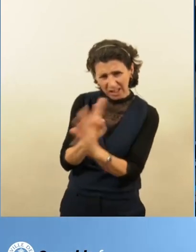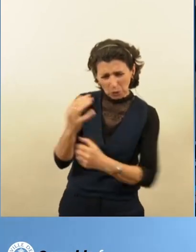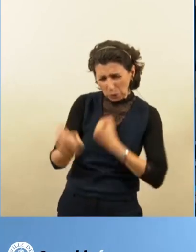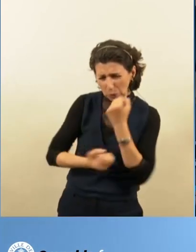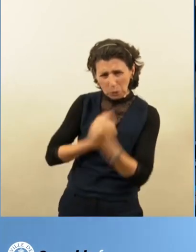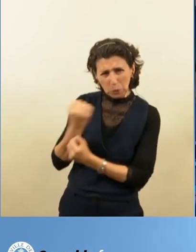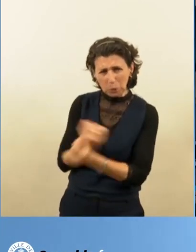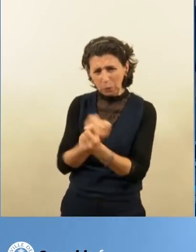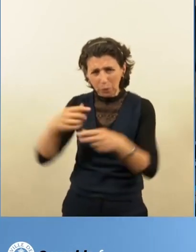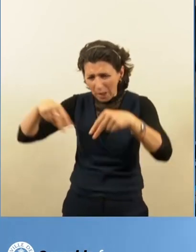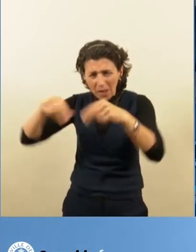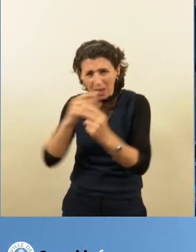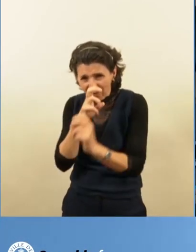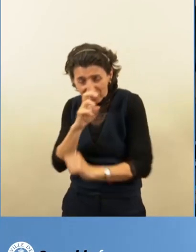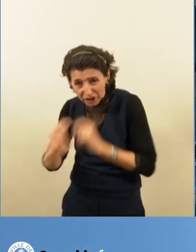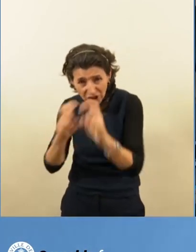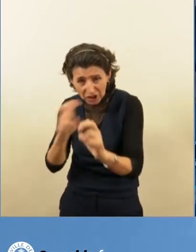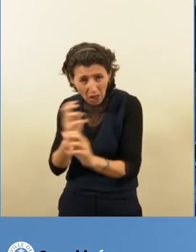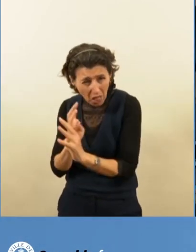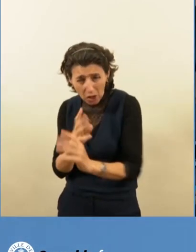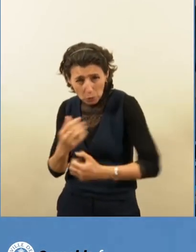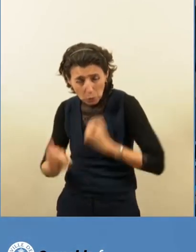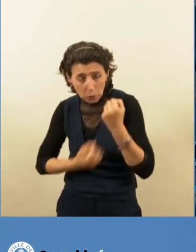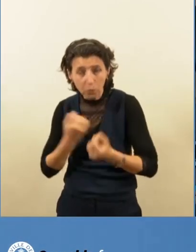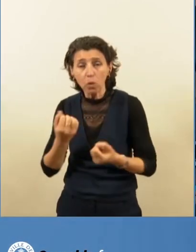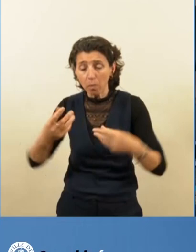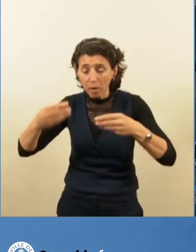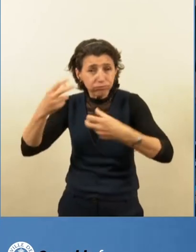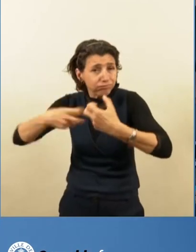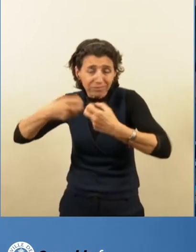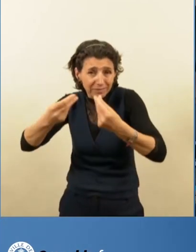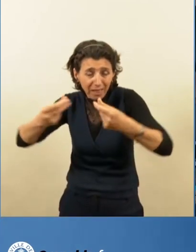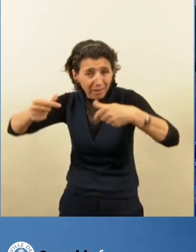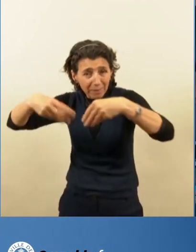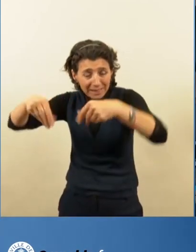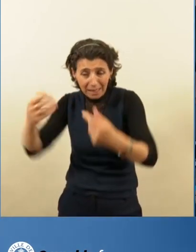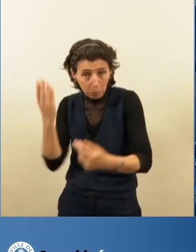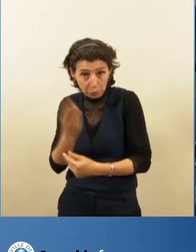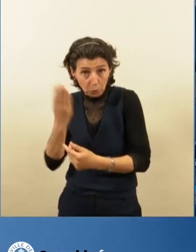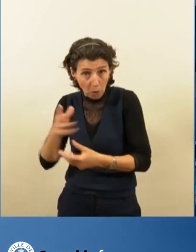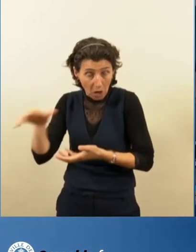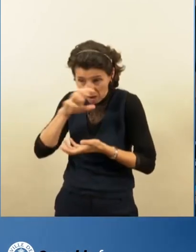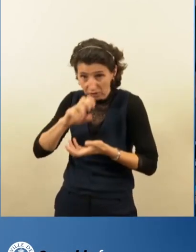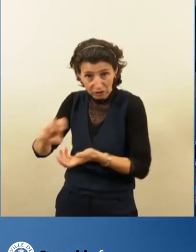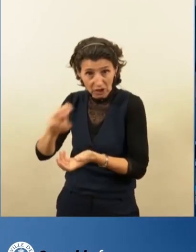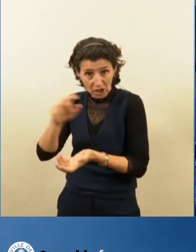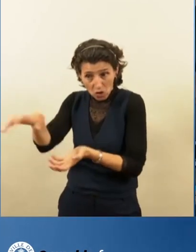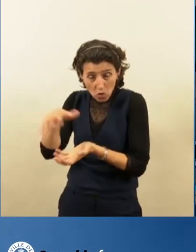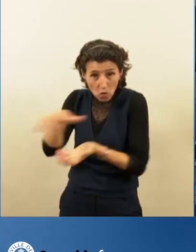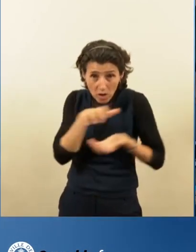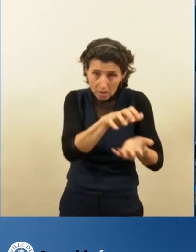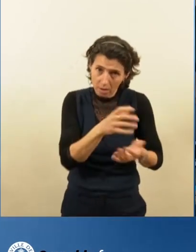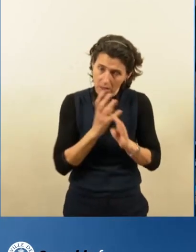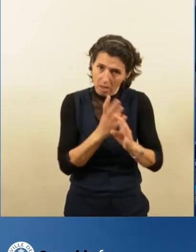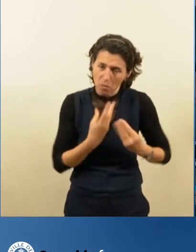ou les les qu'on appelle ça les métaux nécessaires à construire ces batteries et en termes de on parlait de CO2